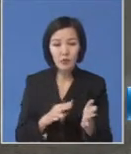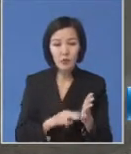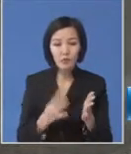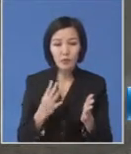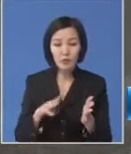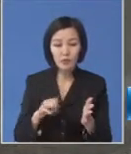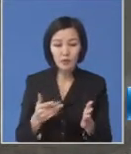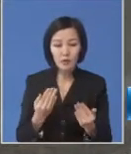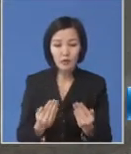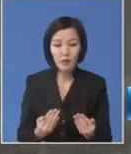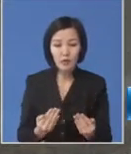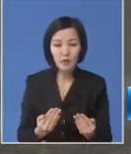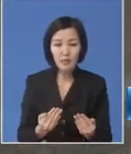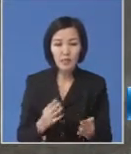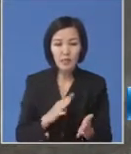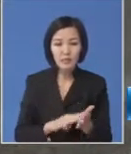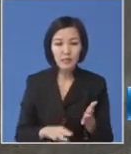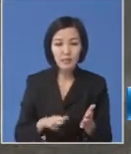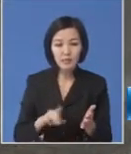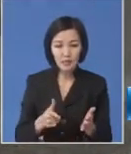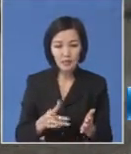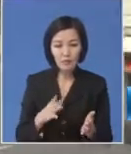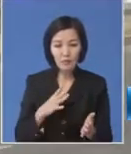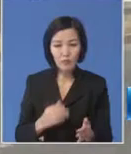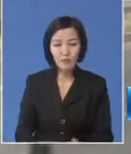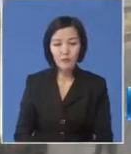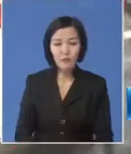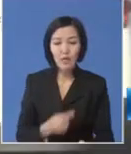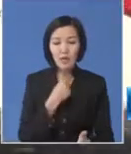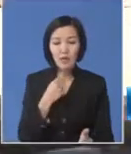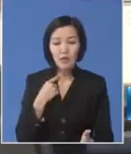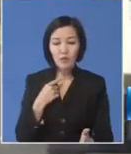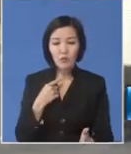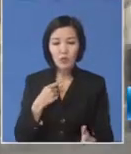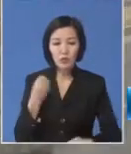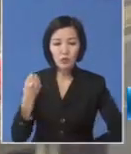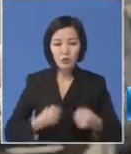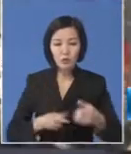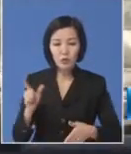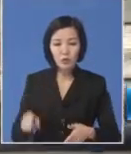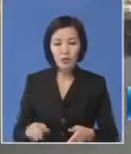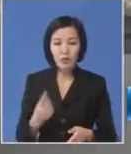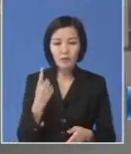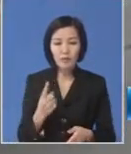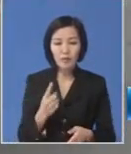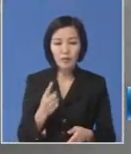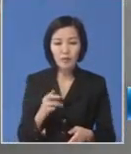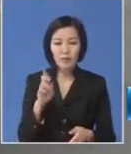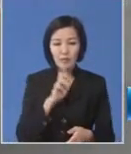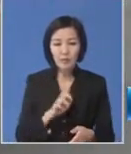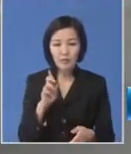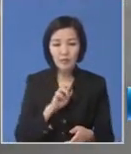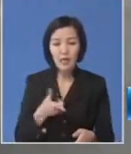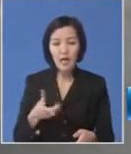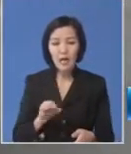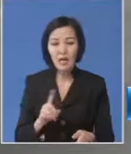теңге болса, бүгінде оның бағасы 80 теңгені құрайды. Талдықорған жүргізушілері 1 қаңтардан бастап жанармай бекеттерінде сұйытылған